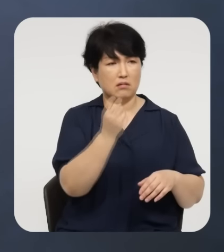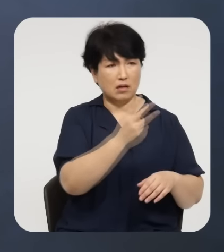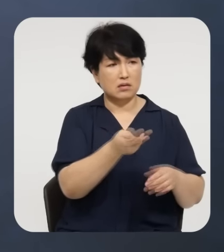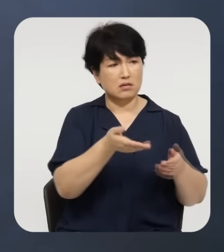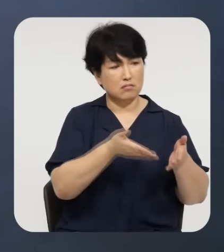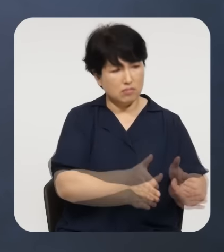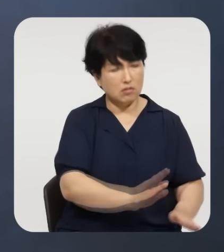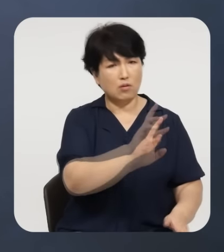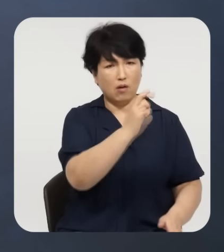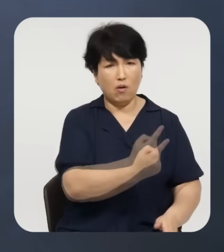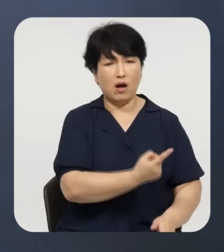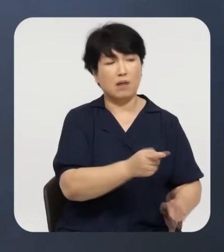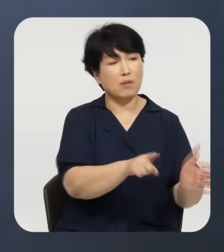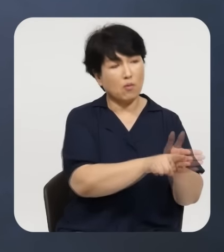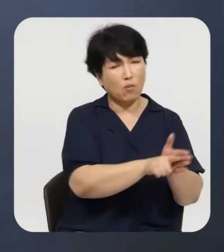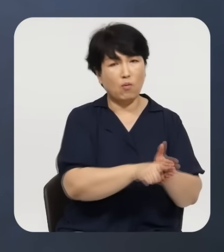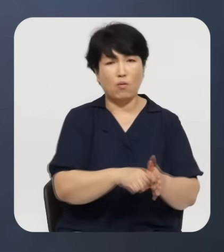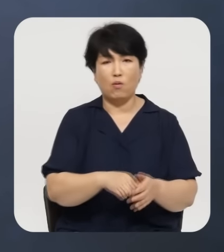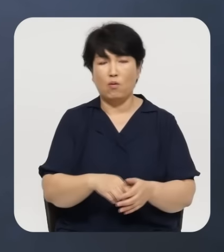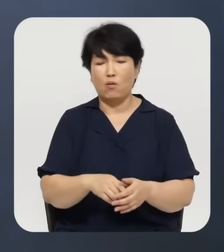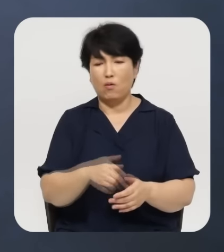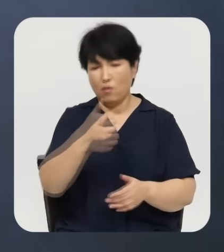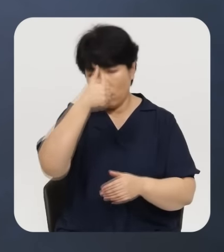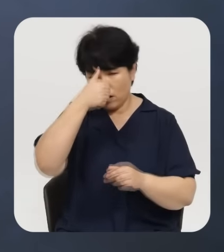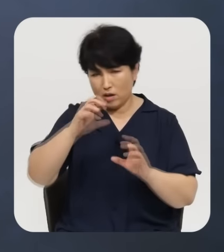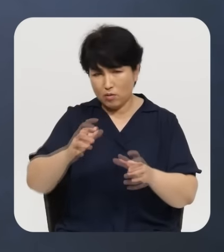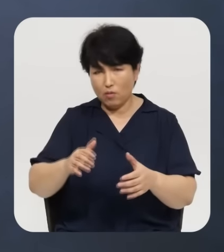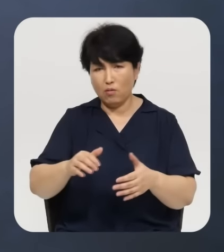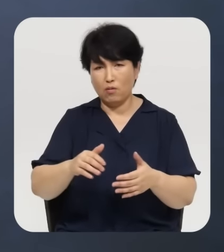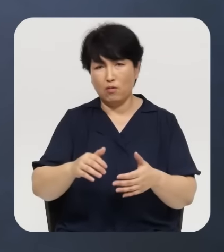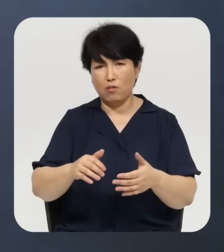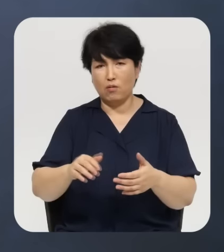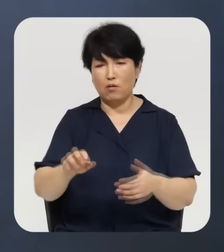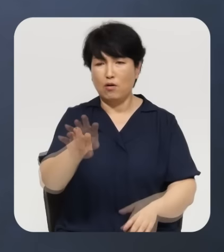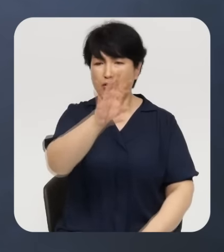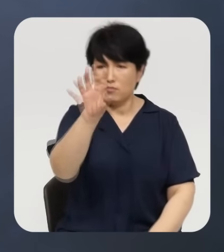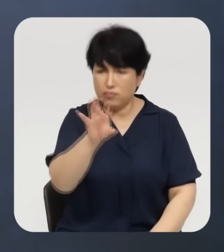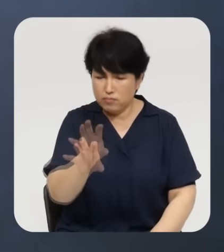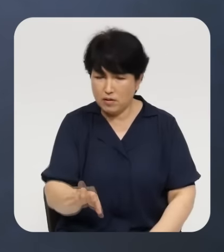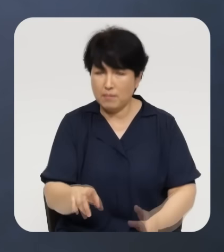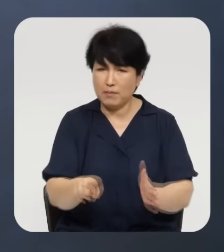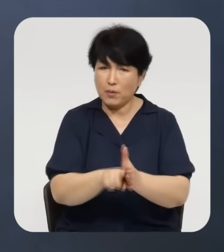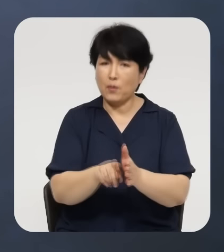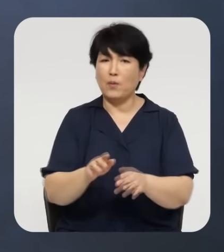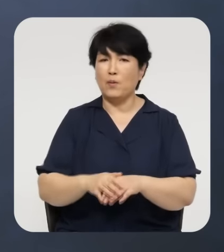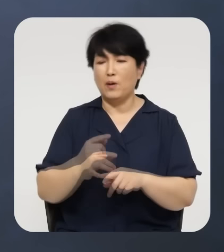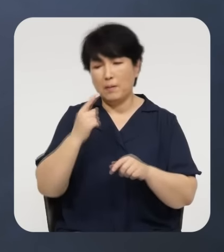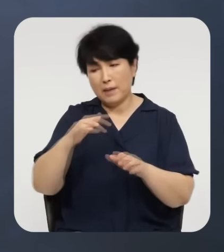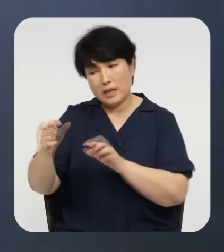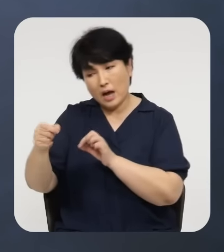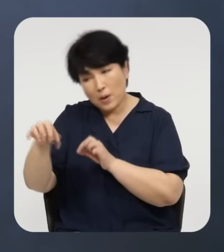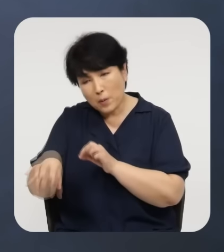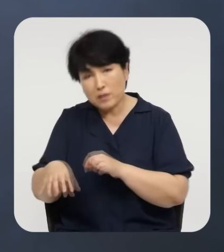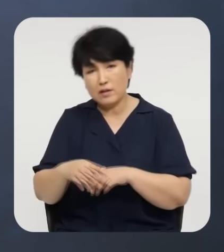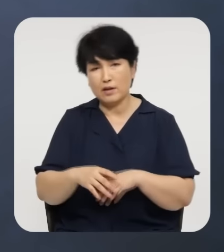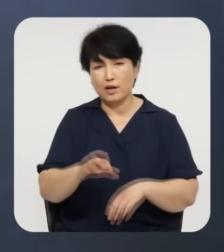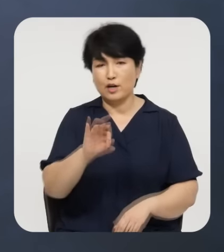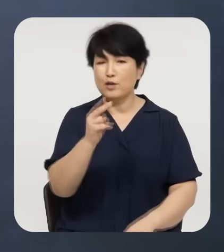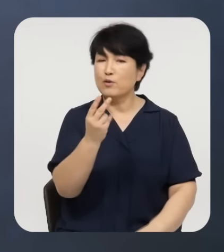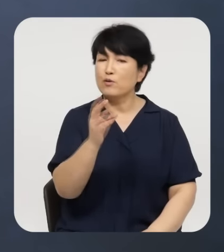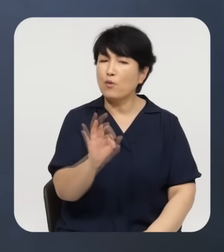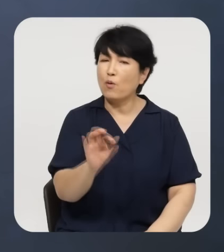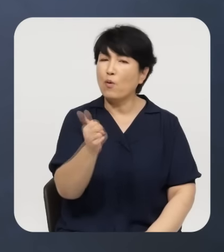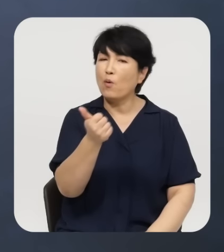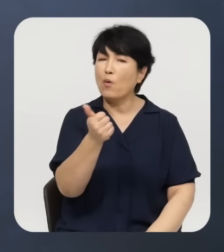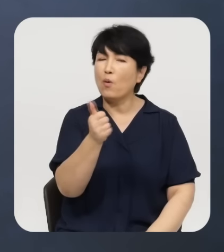윤회를 믿고 또 바닷가에 사는 사람은 용왕을 믿고 또 천국을 믿고 극락을